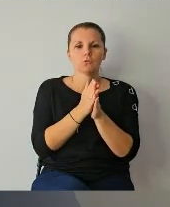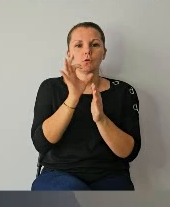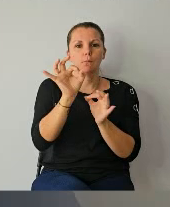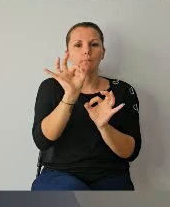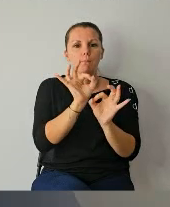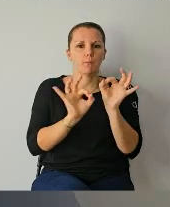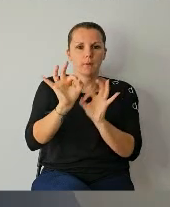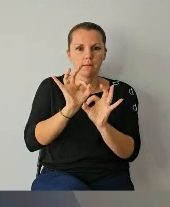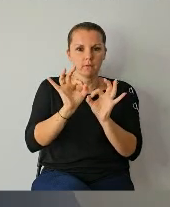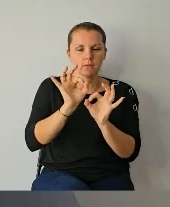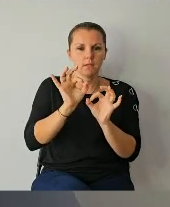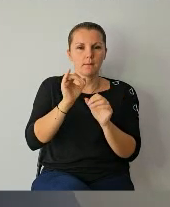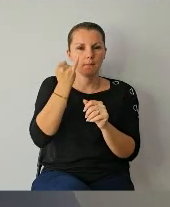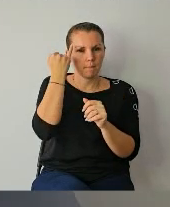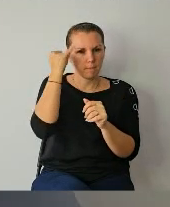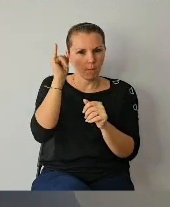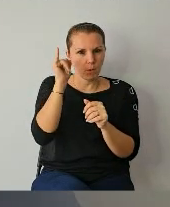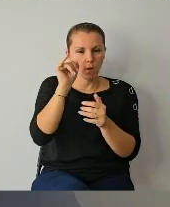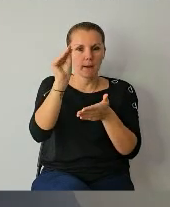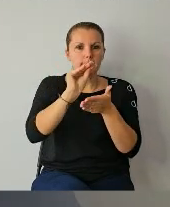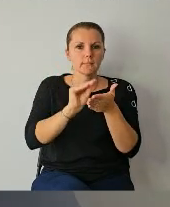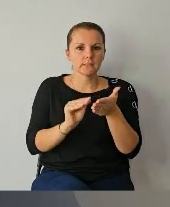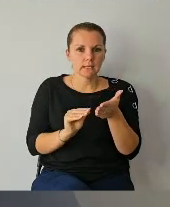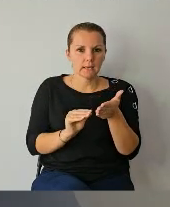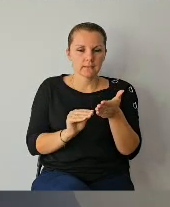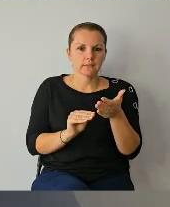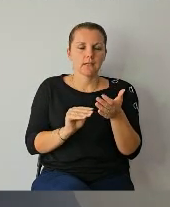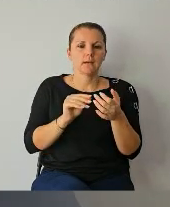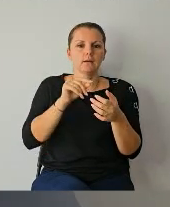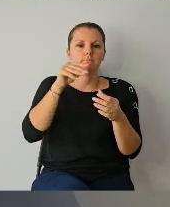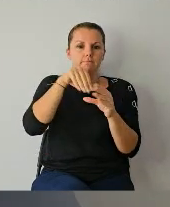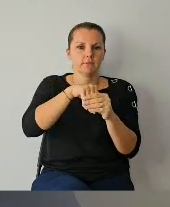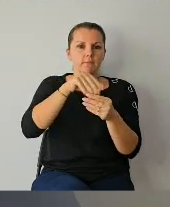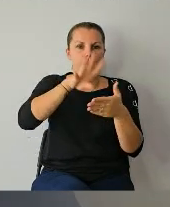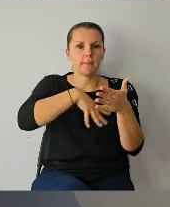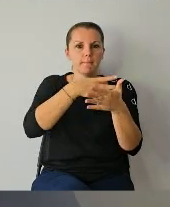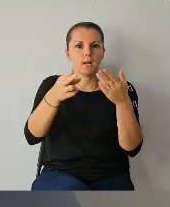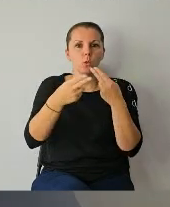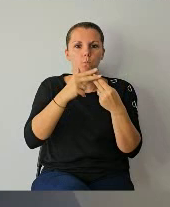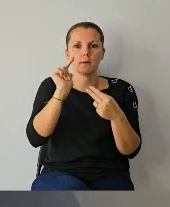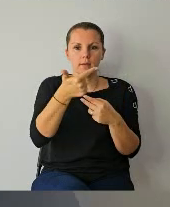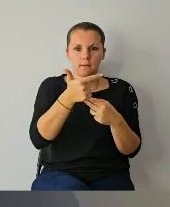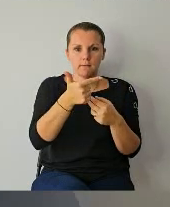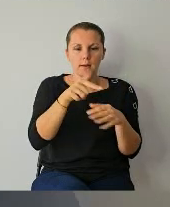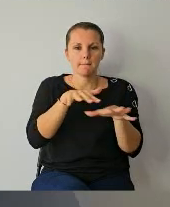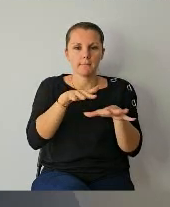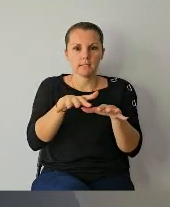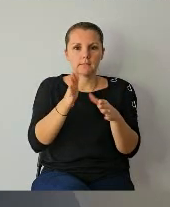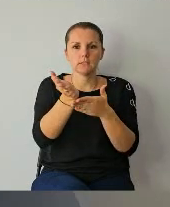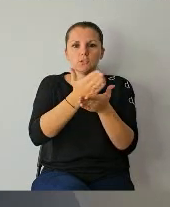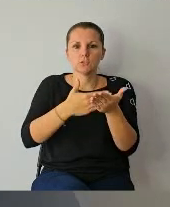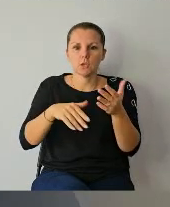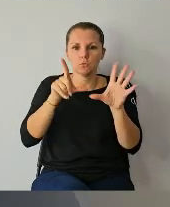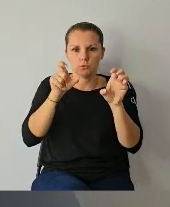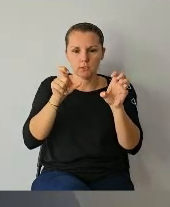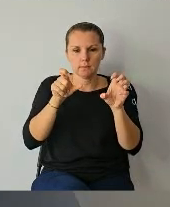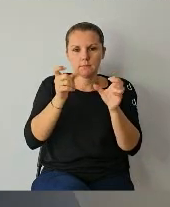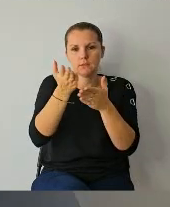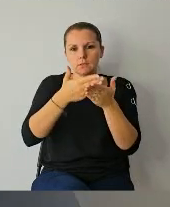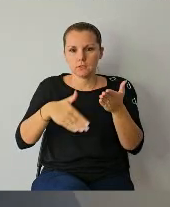sprostowanie oczywistej omyłki pisarskiej w tabeli numer 2 w pozycji dział 700,